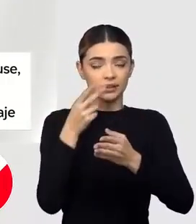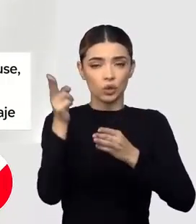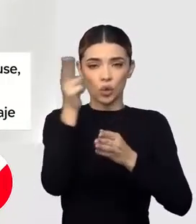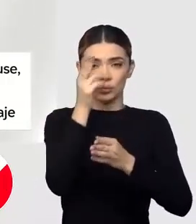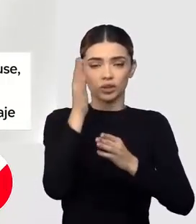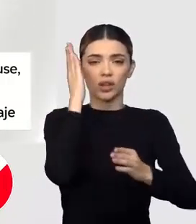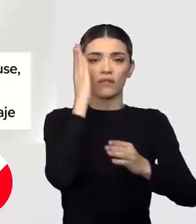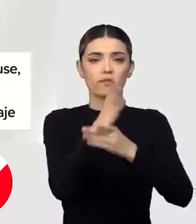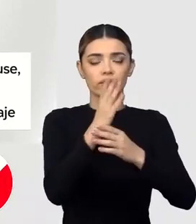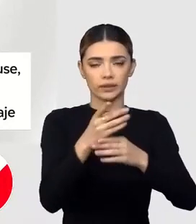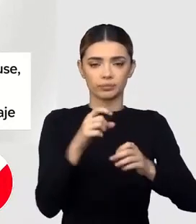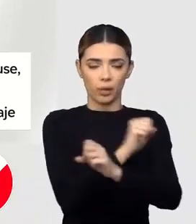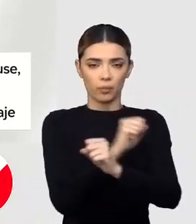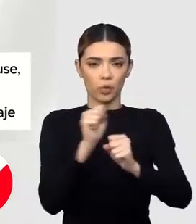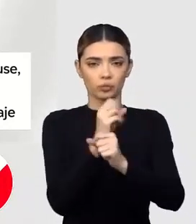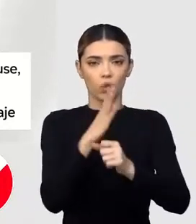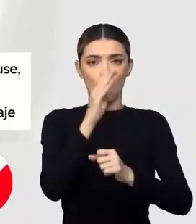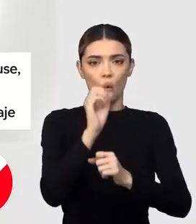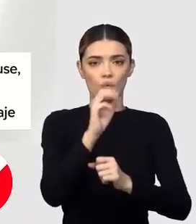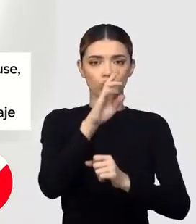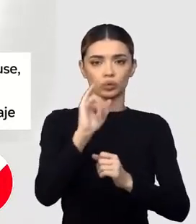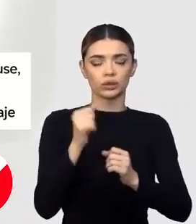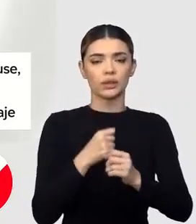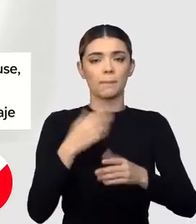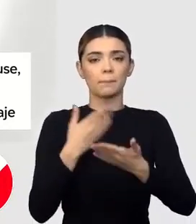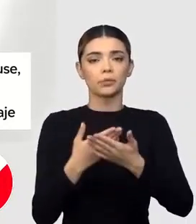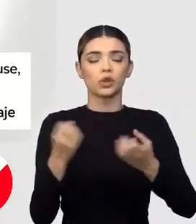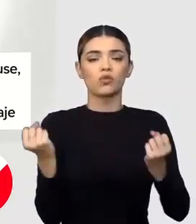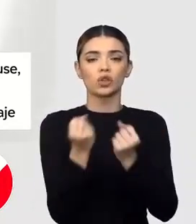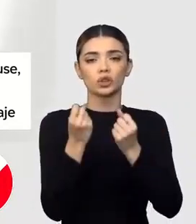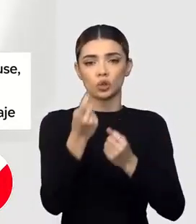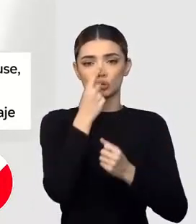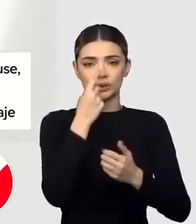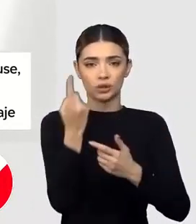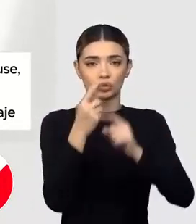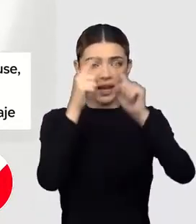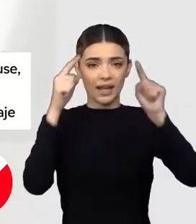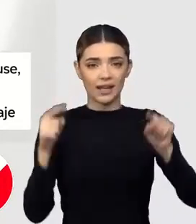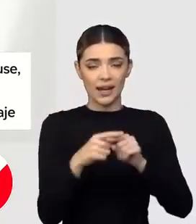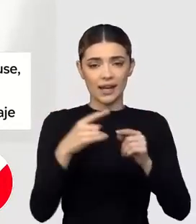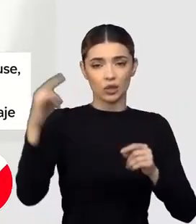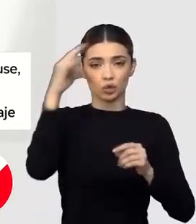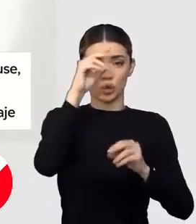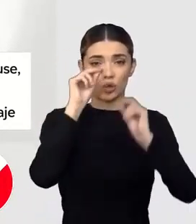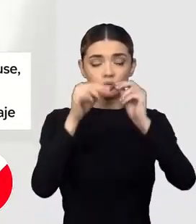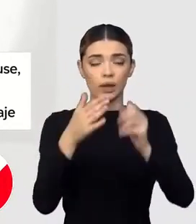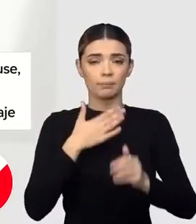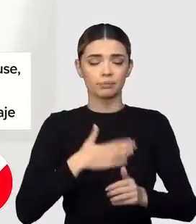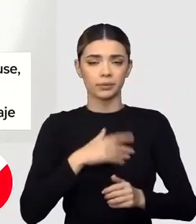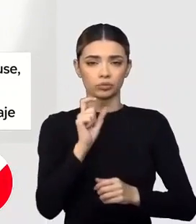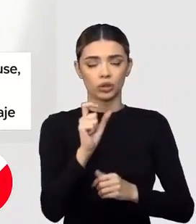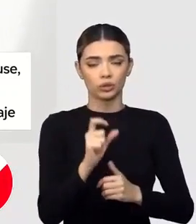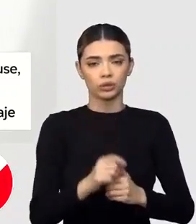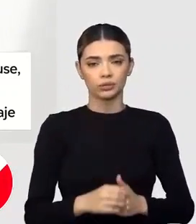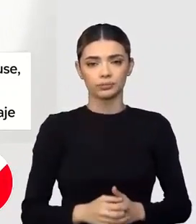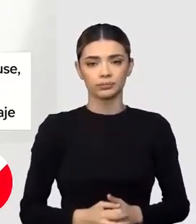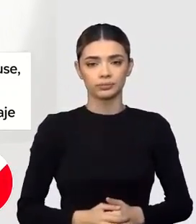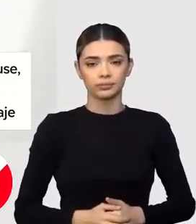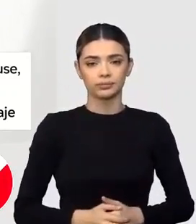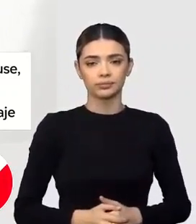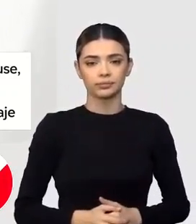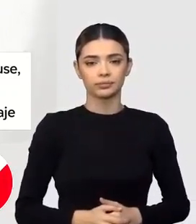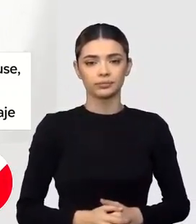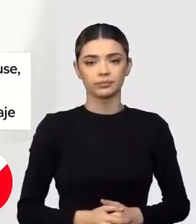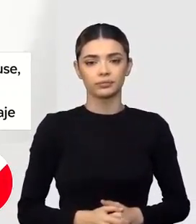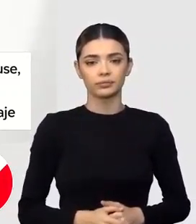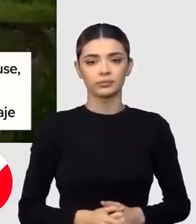se declanșează, el urmărește atent impactul obuzului asupra forțelor rusești de pe un ecran de pe dronă atașat la pieptul său.